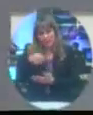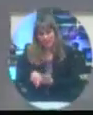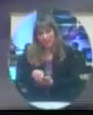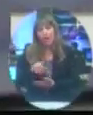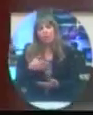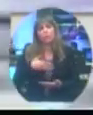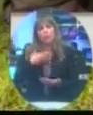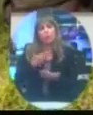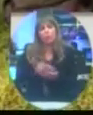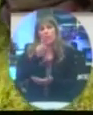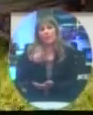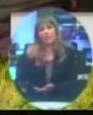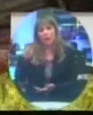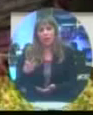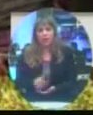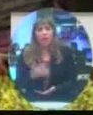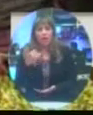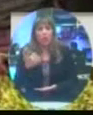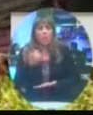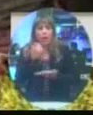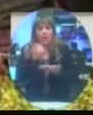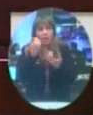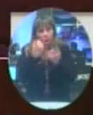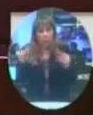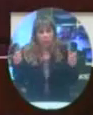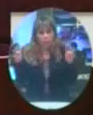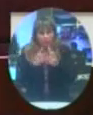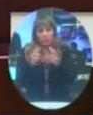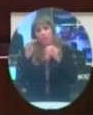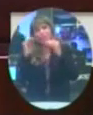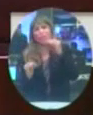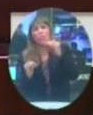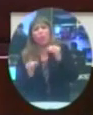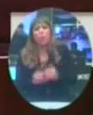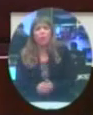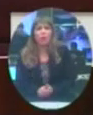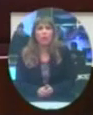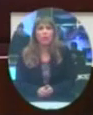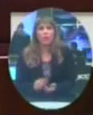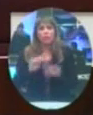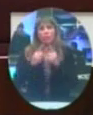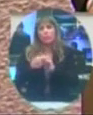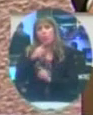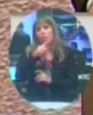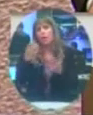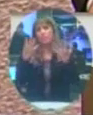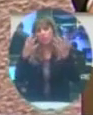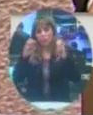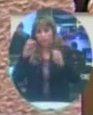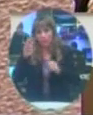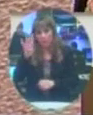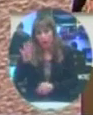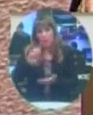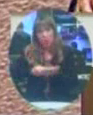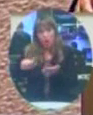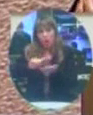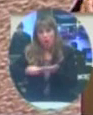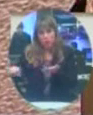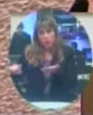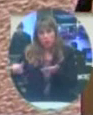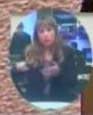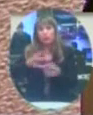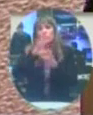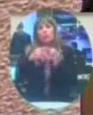מענק השחרור שקבוצה זו מקבלת נמוך בהרבה. במקום 194 שקלים לכל חודש שירות, יותקן הסכום